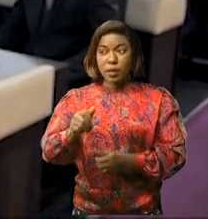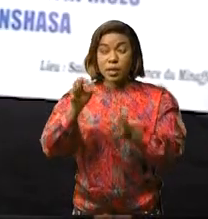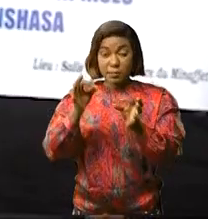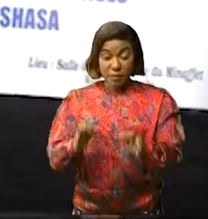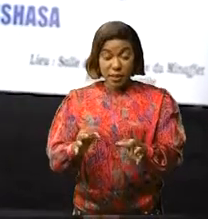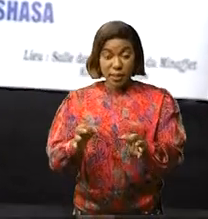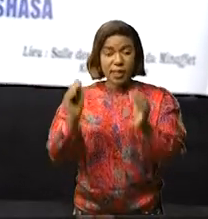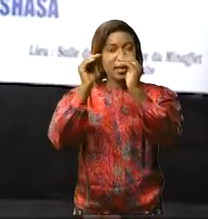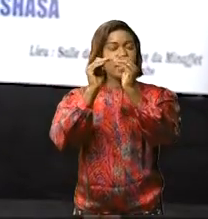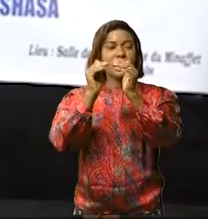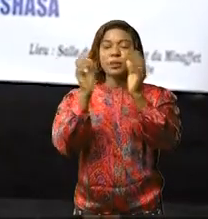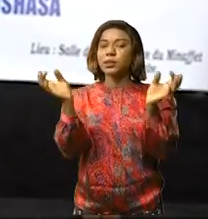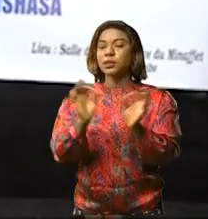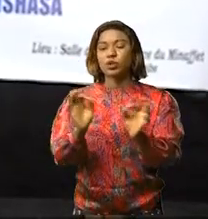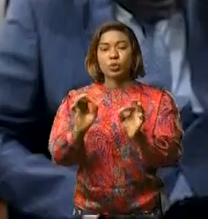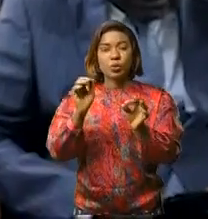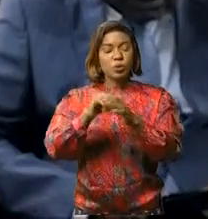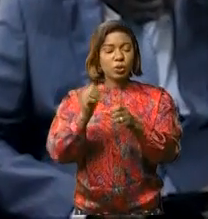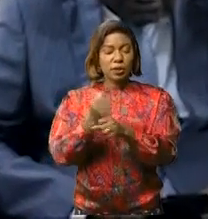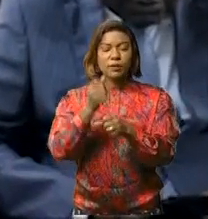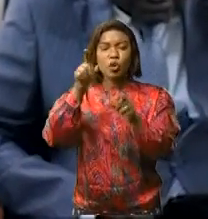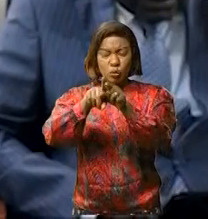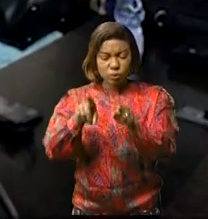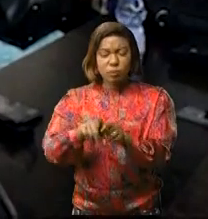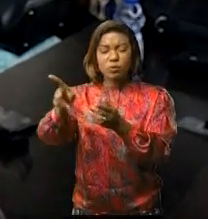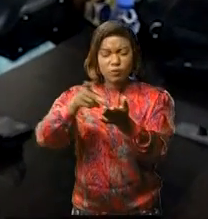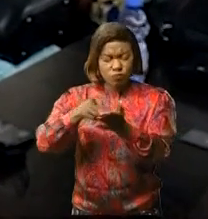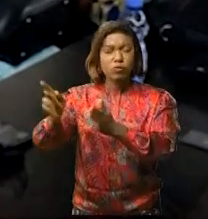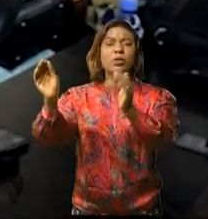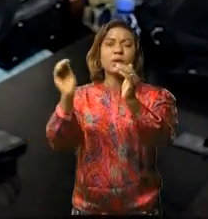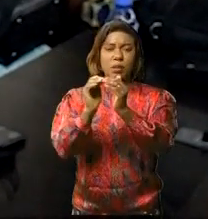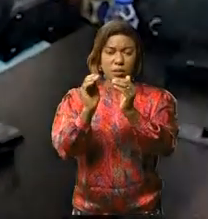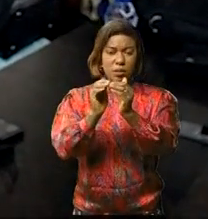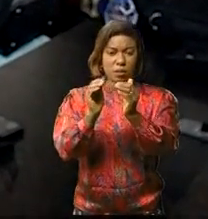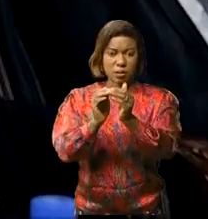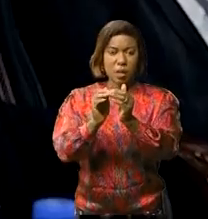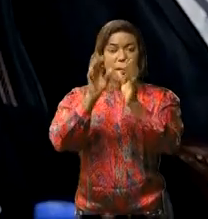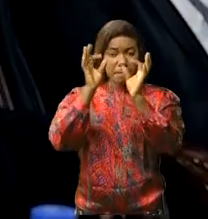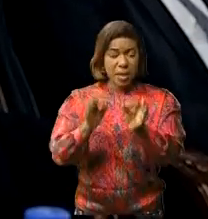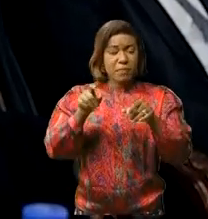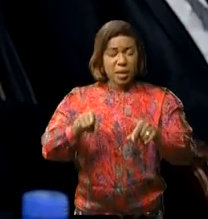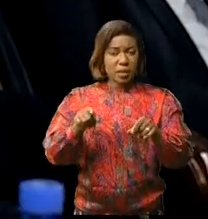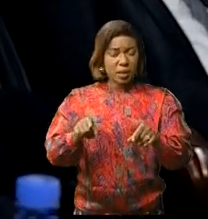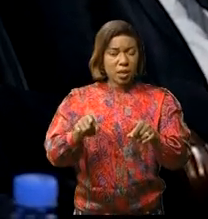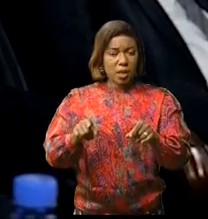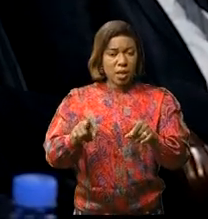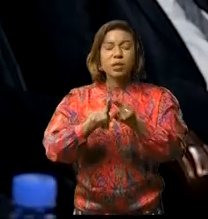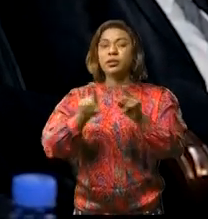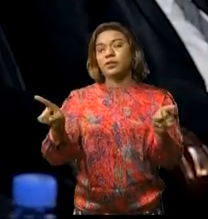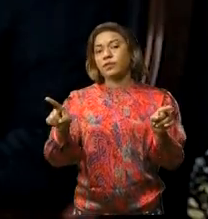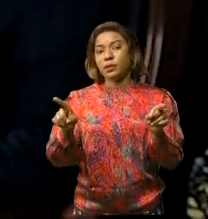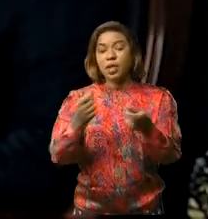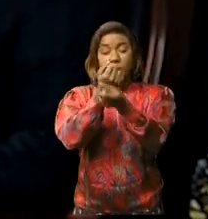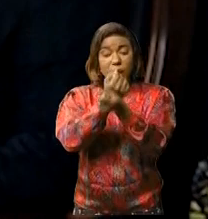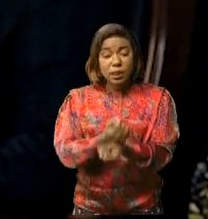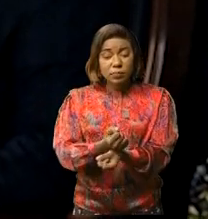des inégalités sociales dans les traitements salariales, des arrestations et le misèlement des employés et syndicalistes, le non-respect